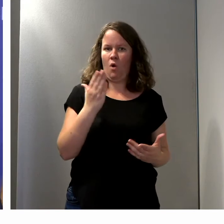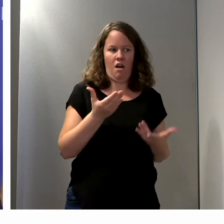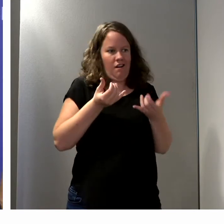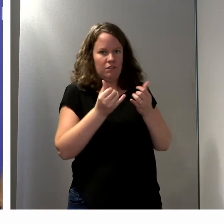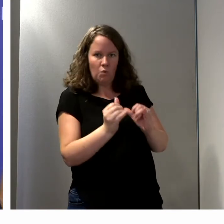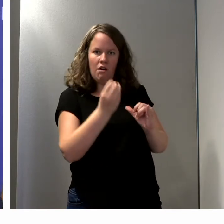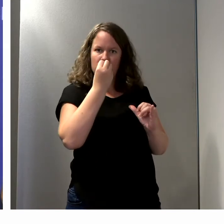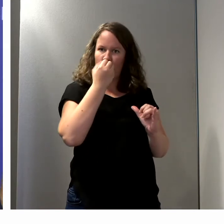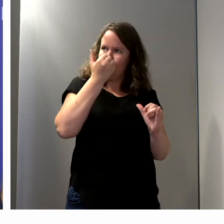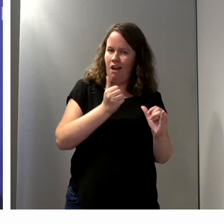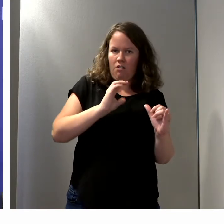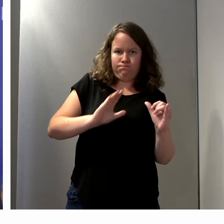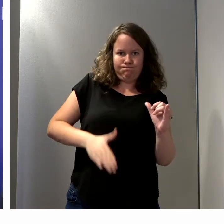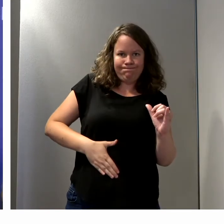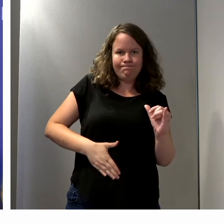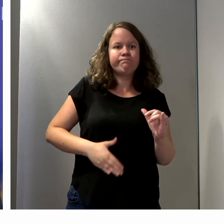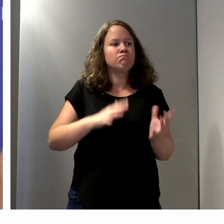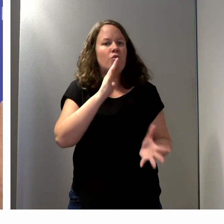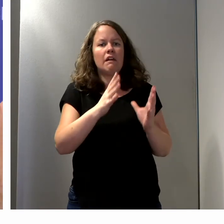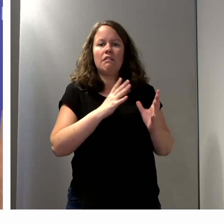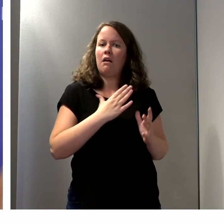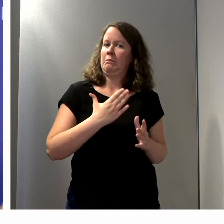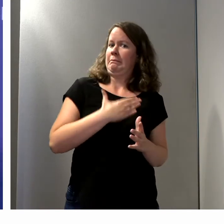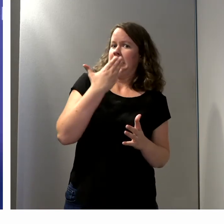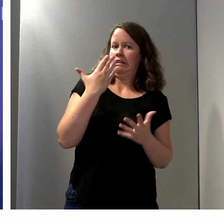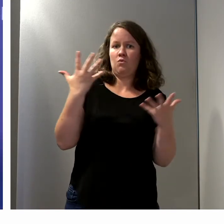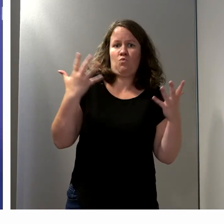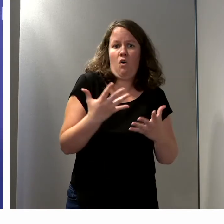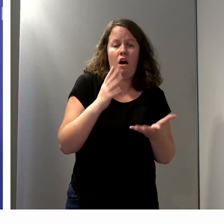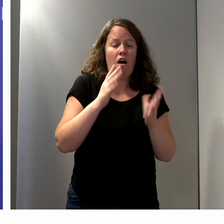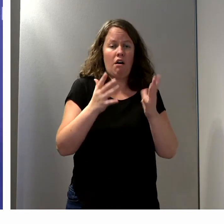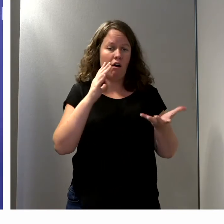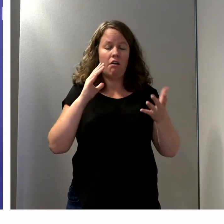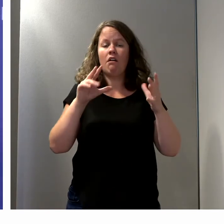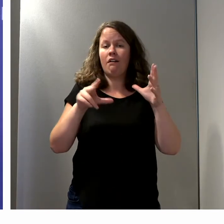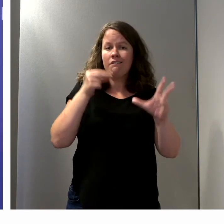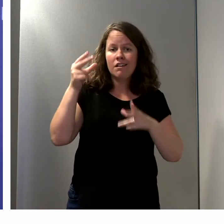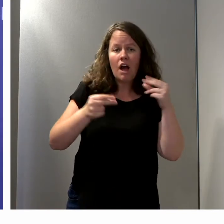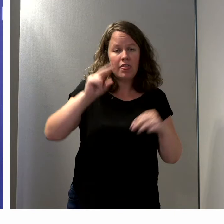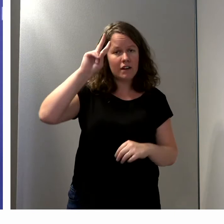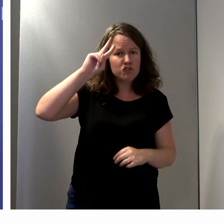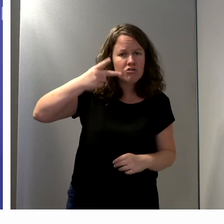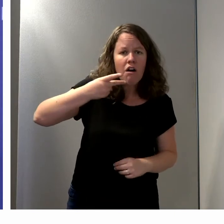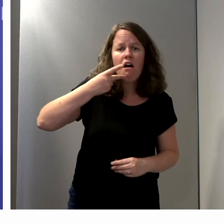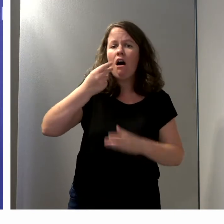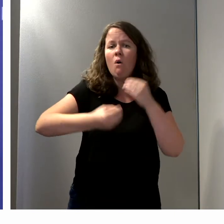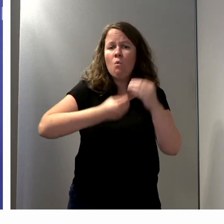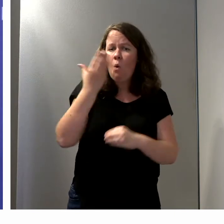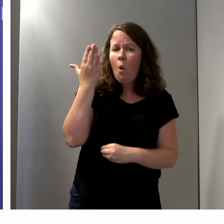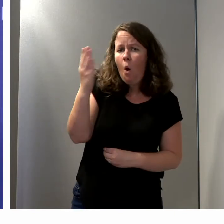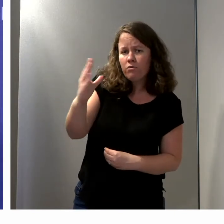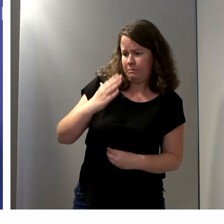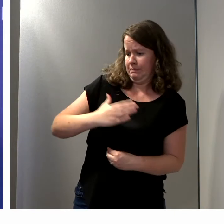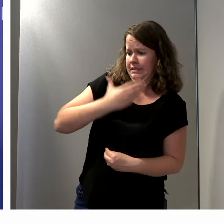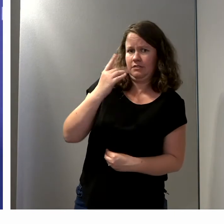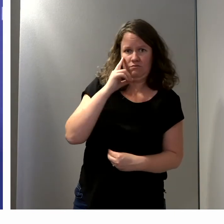du plaisir. Peut-être que j'ai des besoins particuliers. Je suis végétarienne, végane, etc. Et donc, je